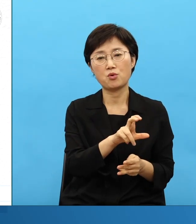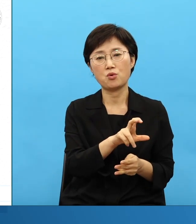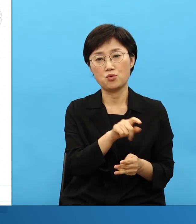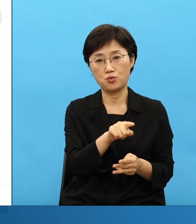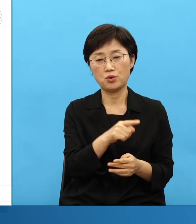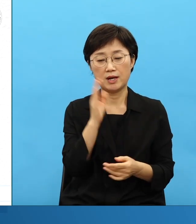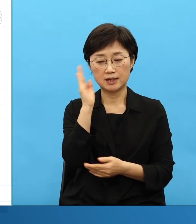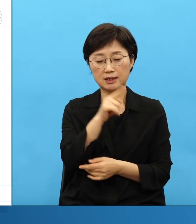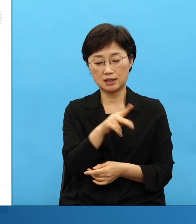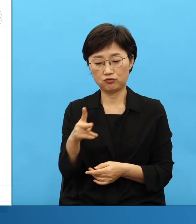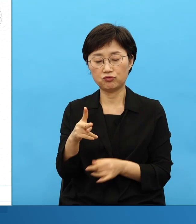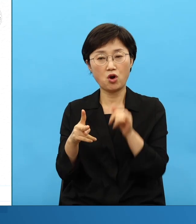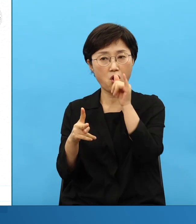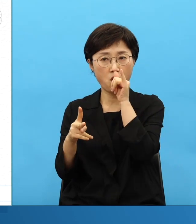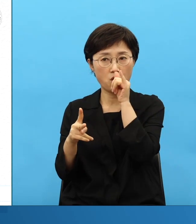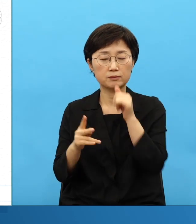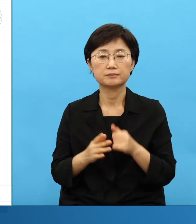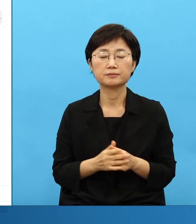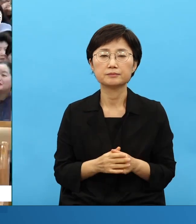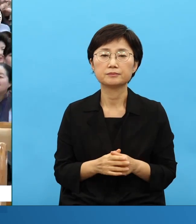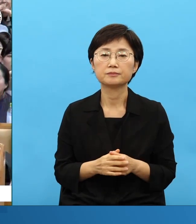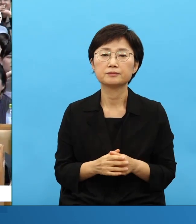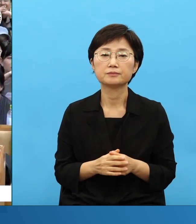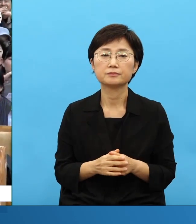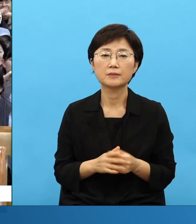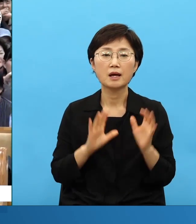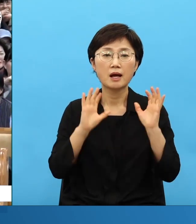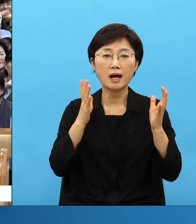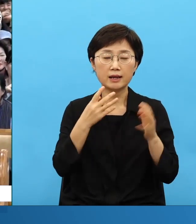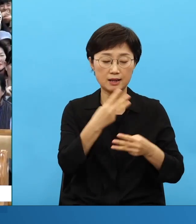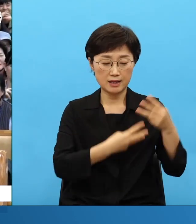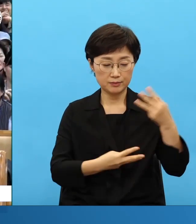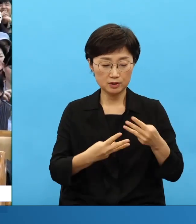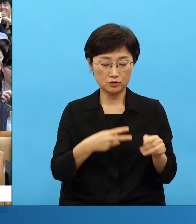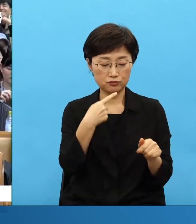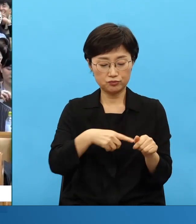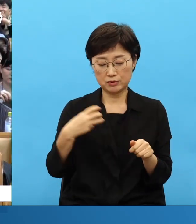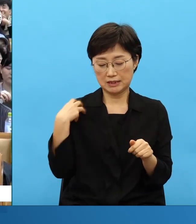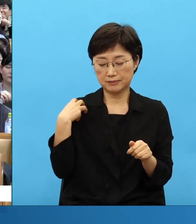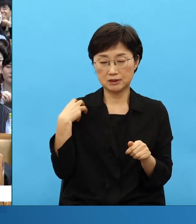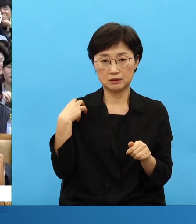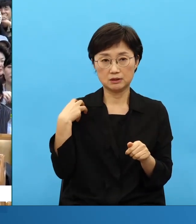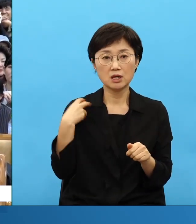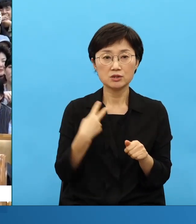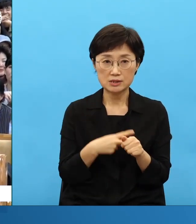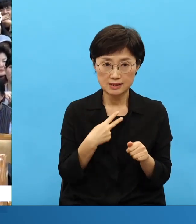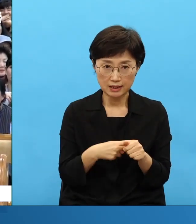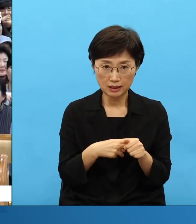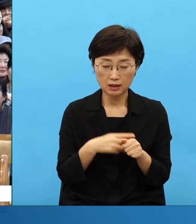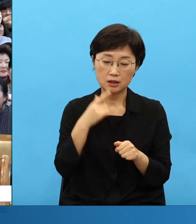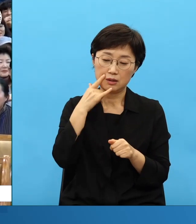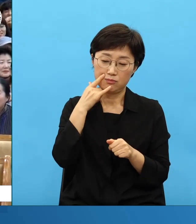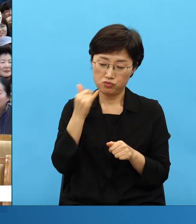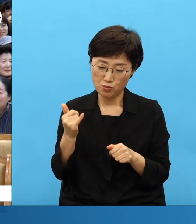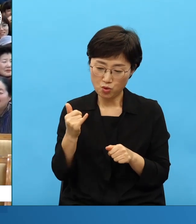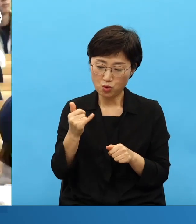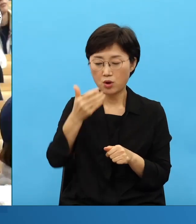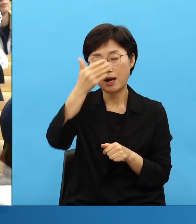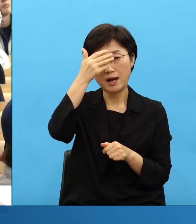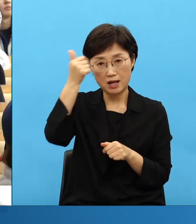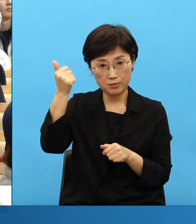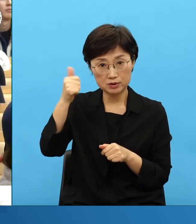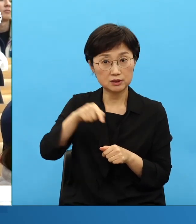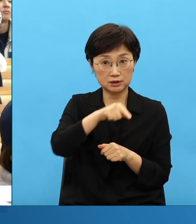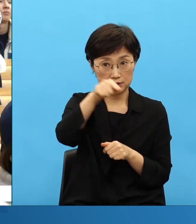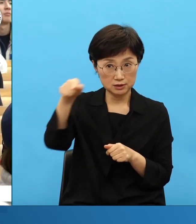두 강의 말씀이 선포됩니다. 유아유치 랩넌트 사역자와 부모, 조부모, 유치원 교사 등